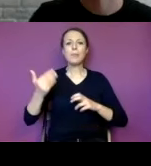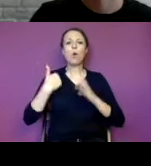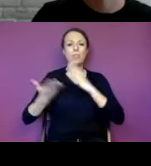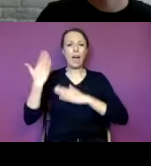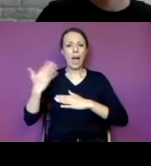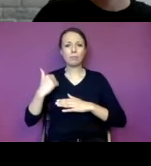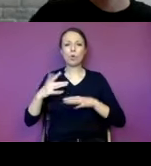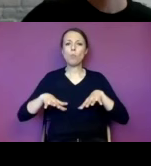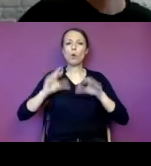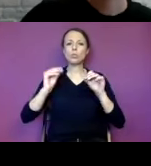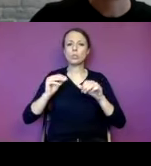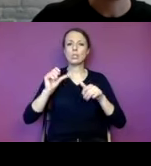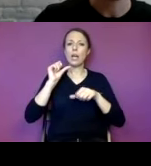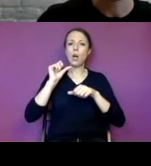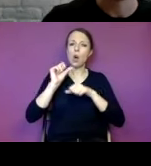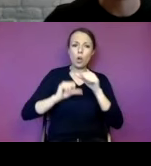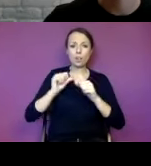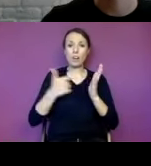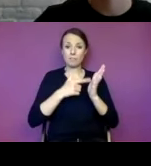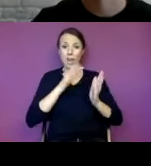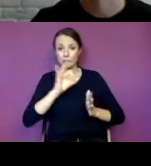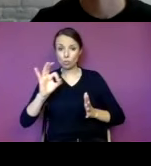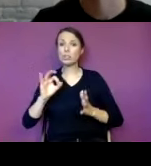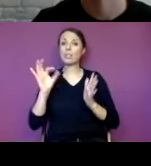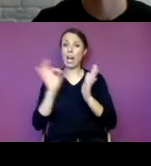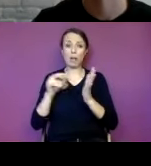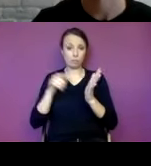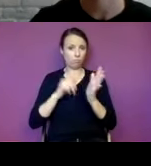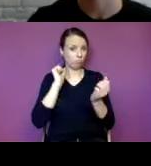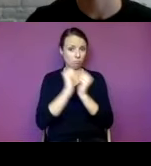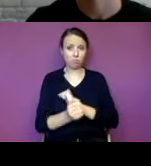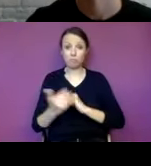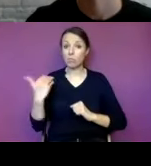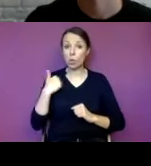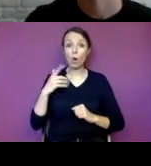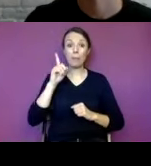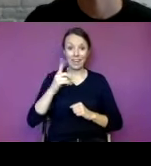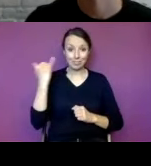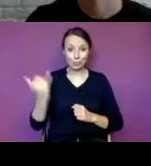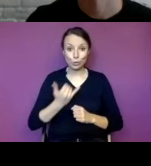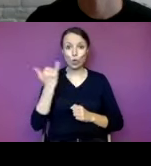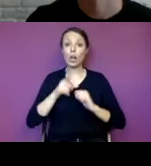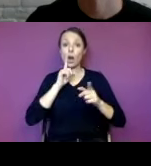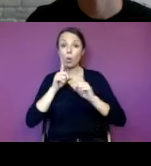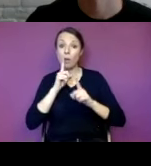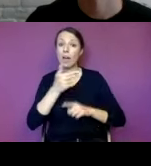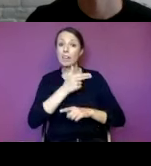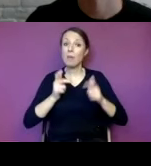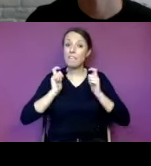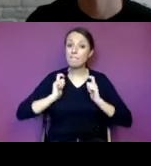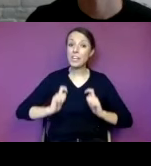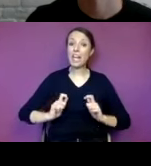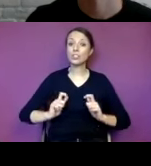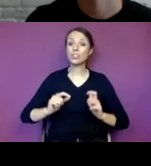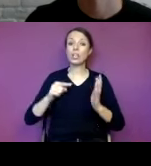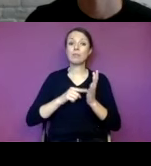na początku 2000, więc pewnie to się jeszcze zmieniło, ale wydaje mi się, że cały czas rozmawiamy w tym wypadku o tych wsiach podaglomeracyjnych,